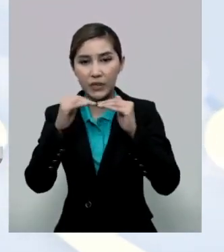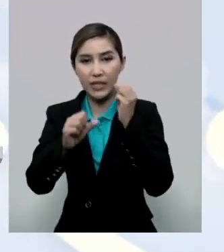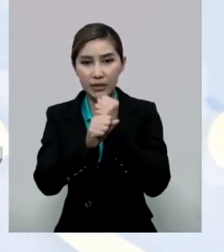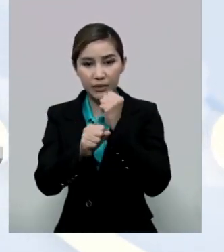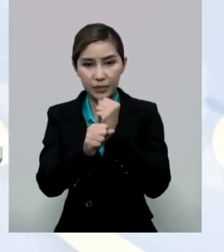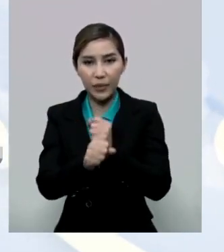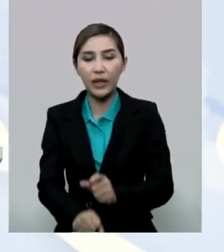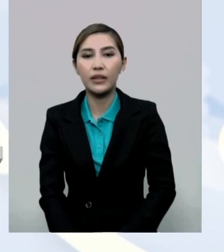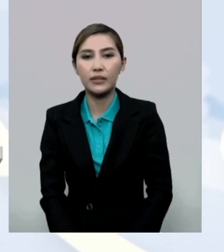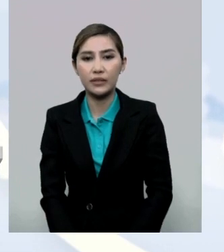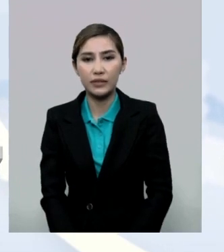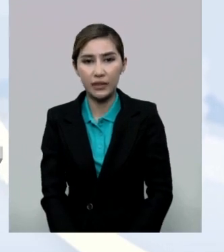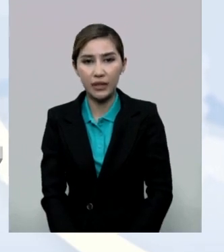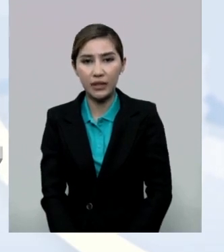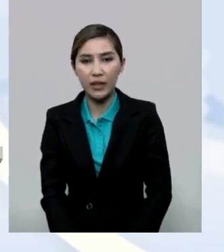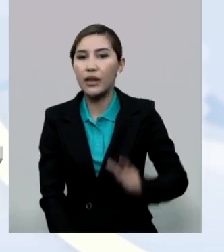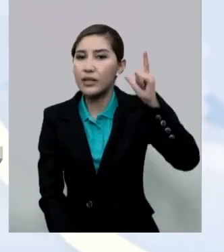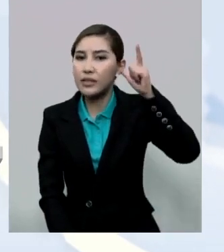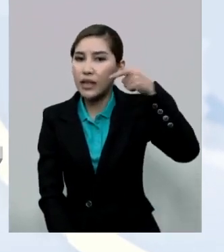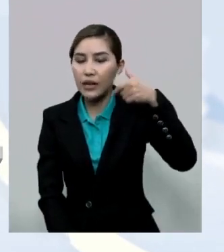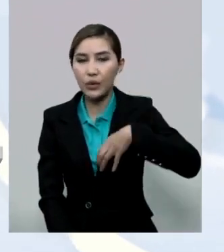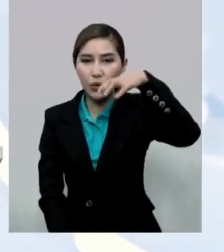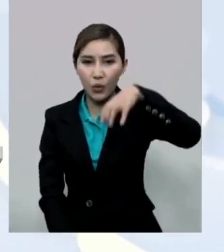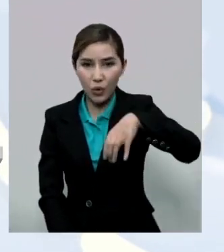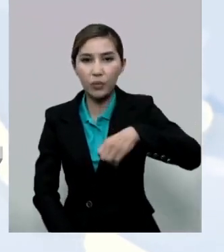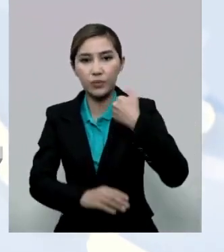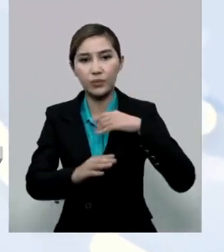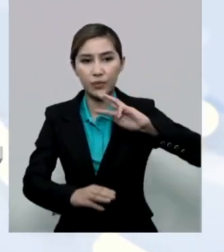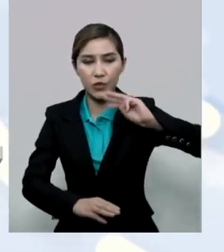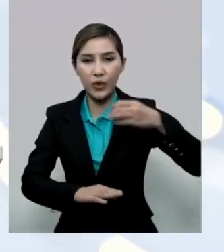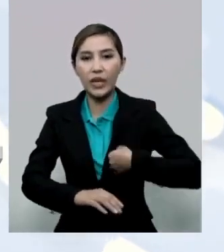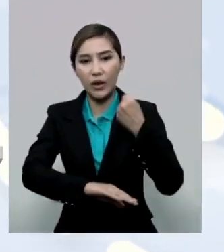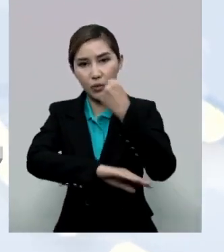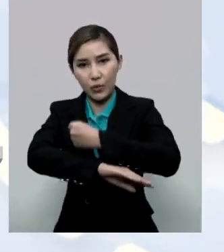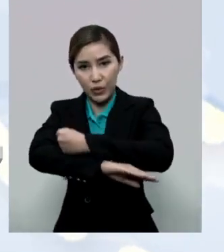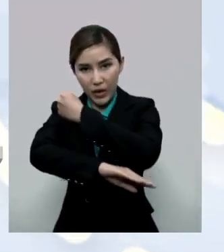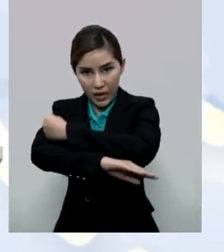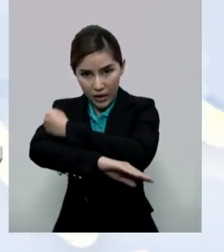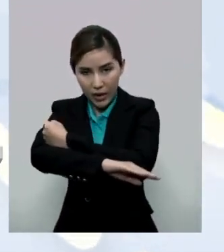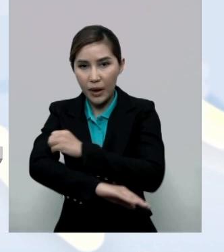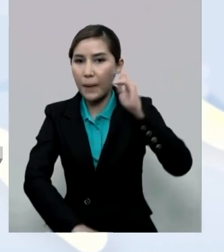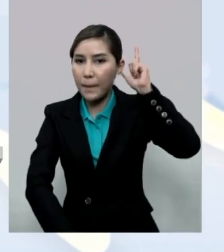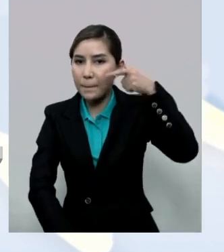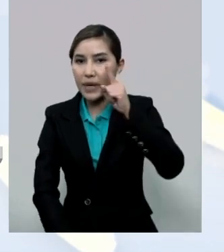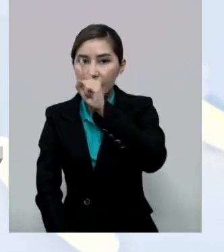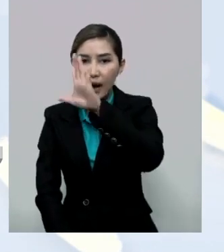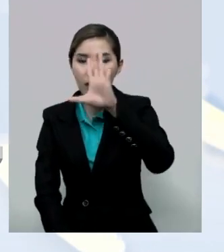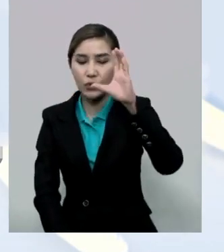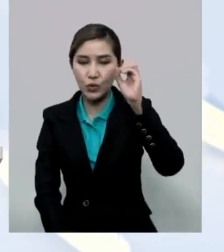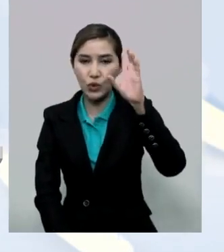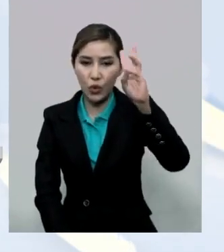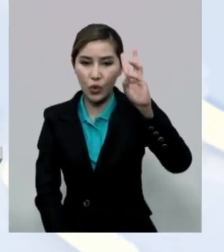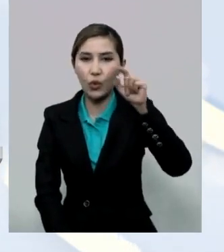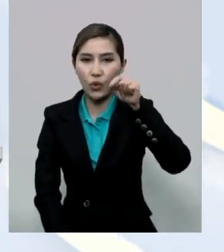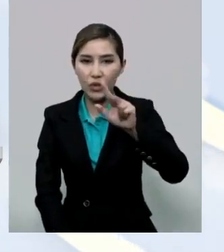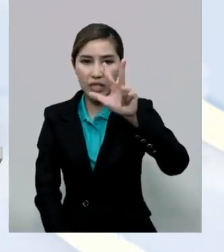เติมเกี่ยวกับสิทธิ์การทำงานก็สามารถติดต่อไปได้ที่สายด่วนกรมสวัสดิการและคุ้มครองแรงงานเบอร์1506